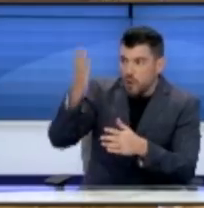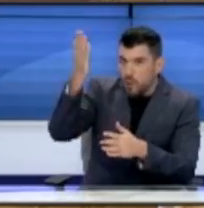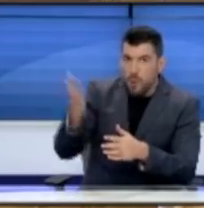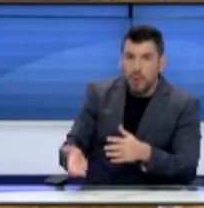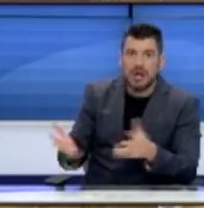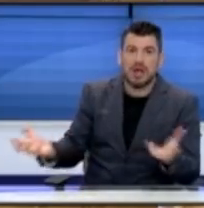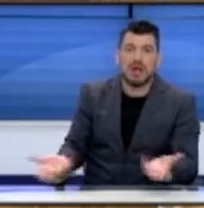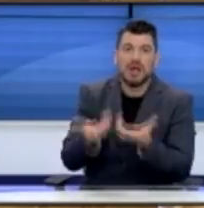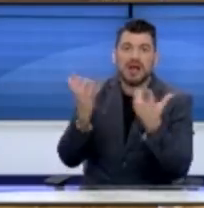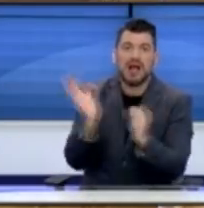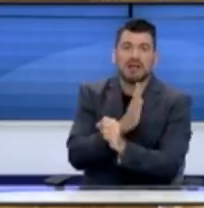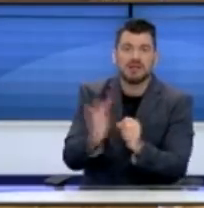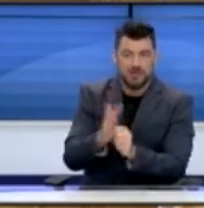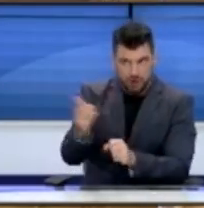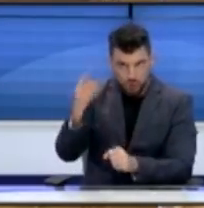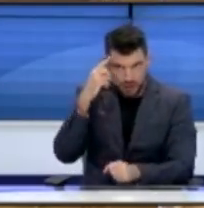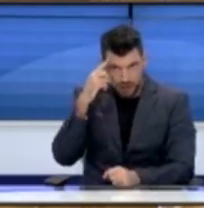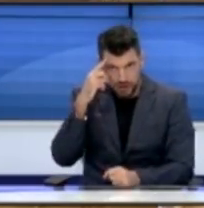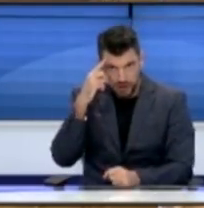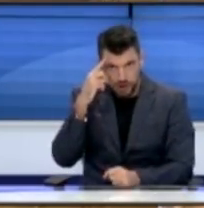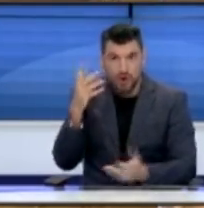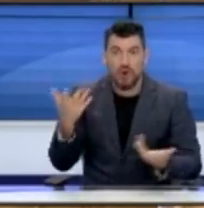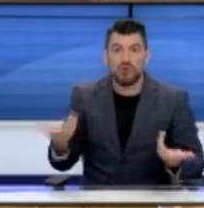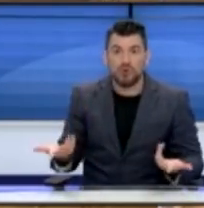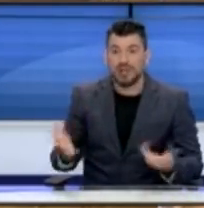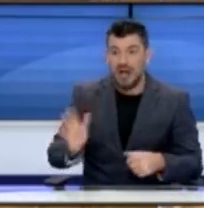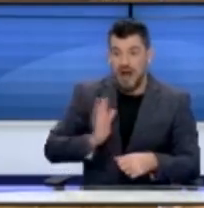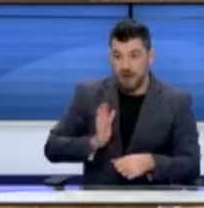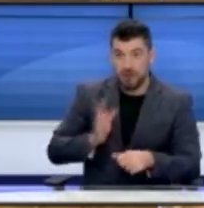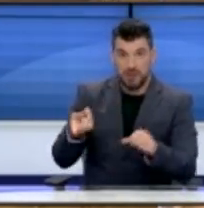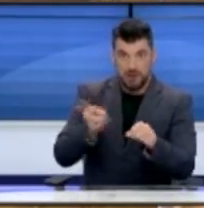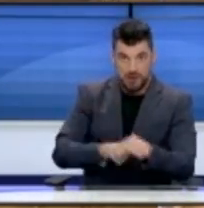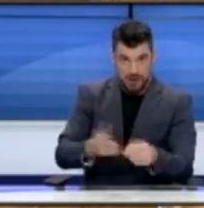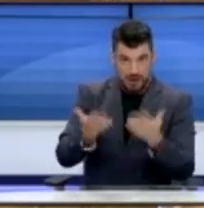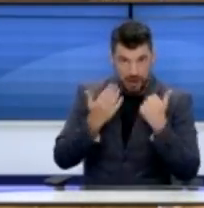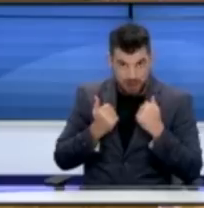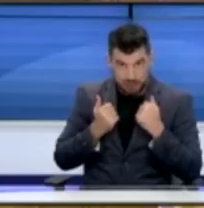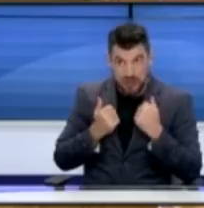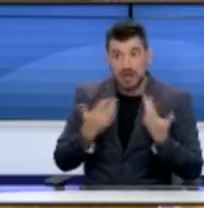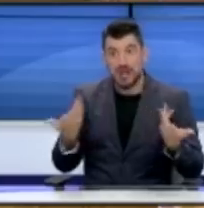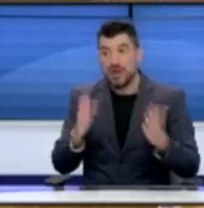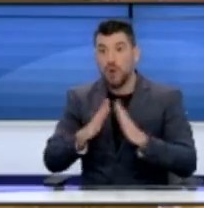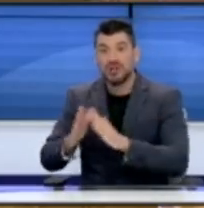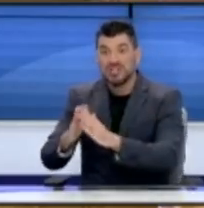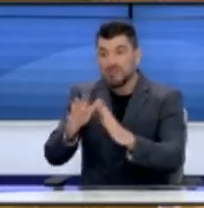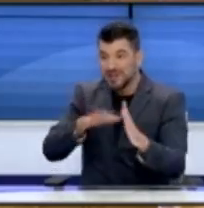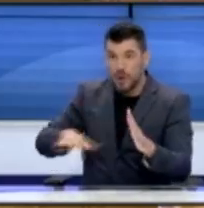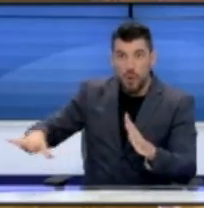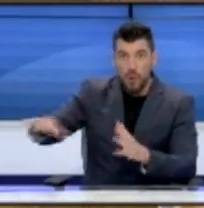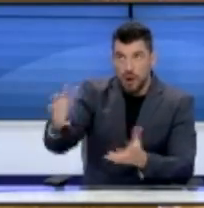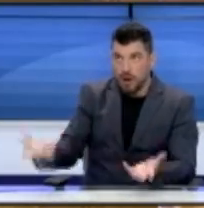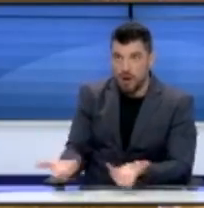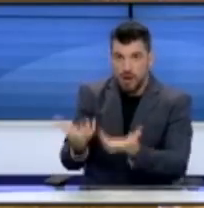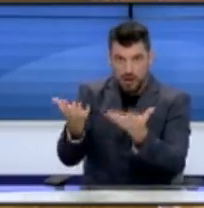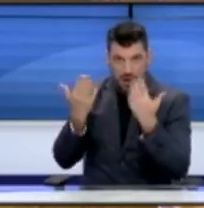χαμπάρι? Το ότι δεν υπήρχαν θύματα ή ακόμα και το ότι δεν κάηκε ένας ολόκληρος οικισμός οφείλεται πρώτα